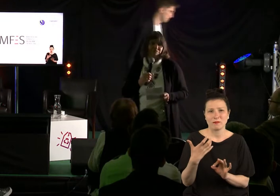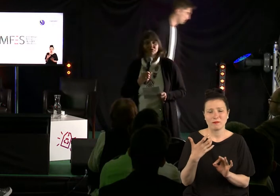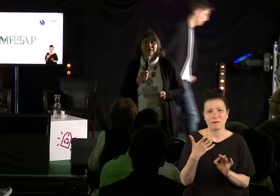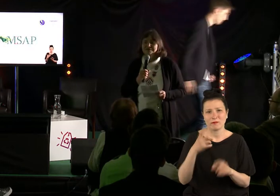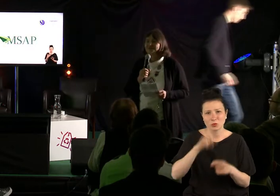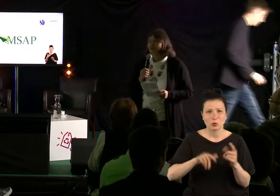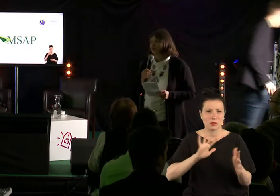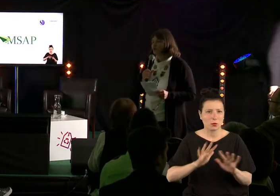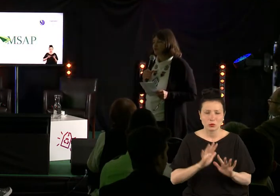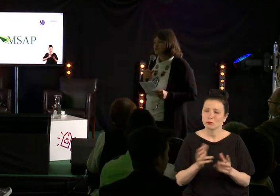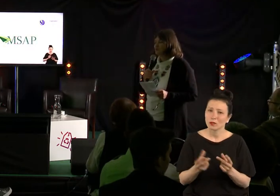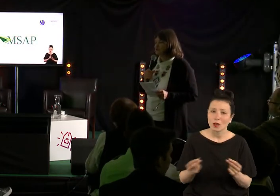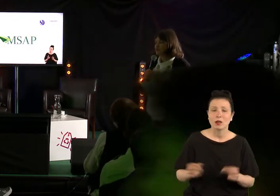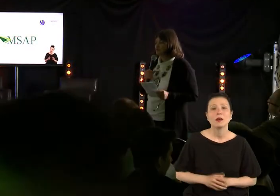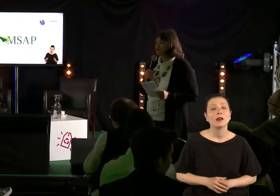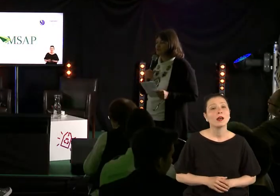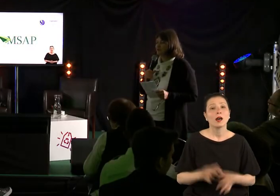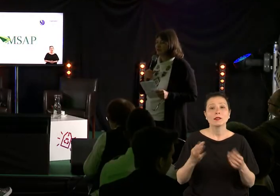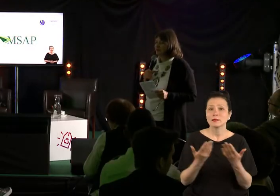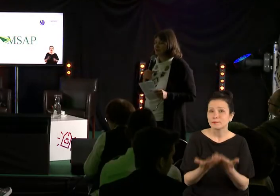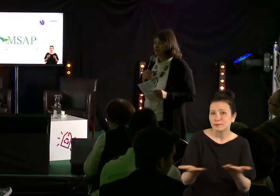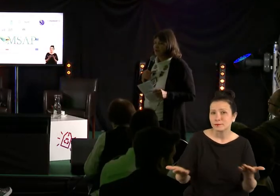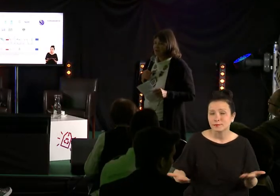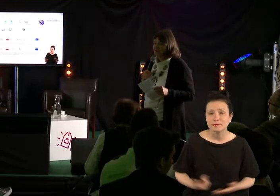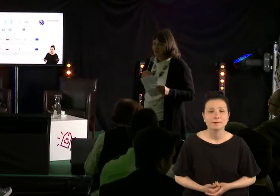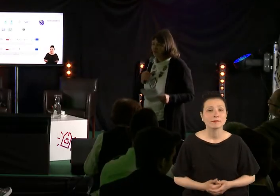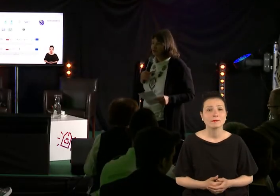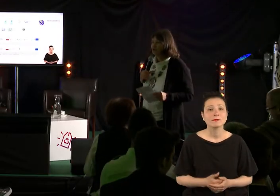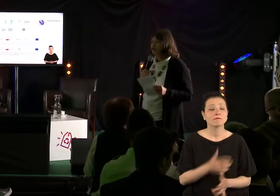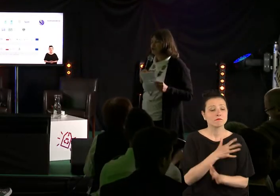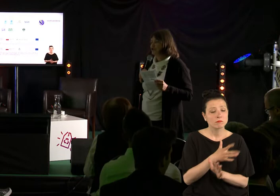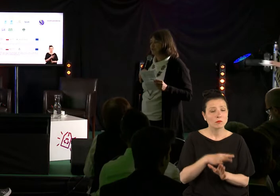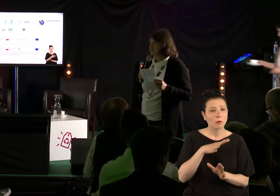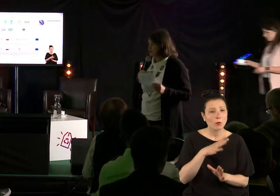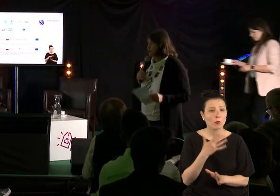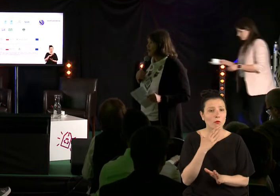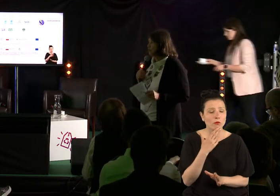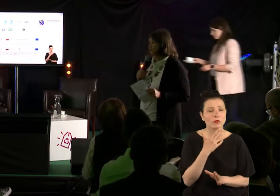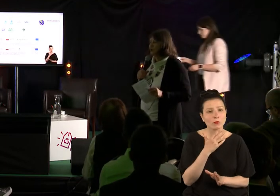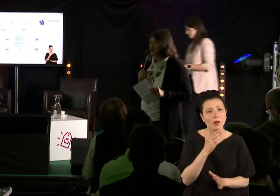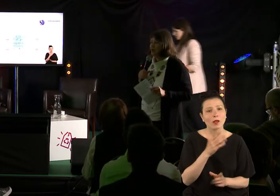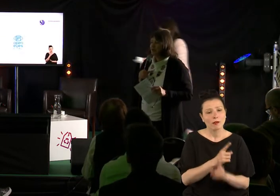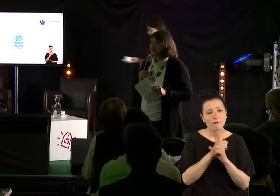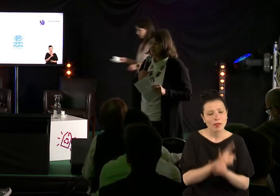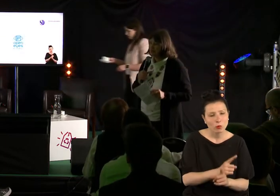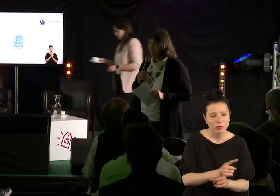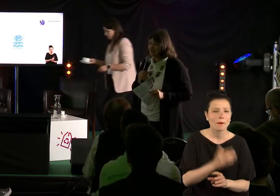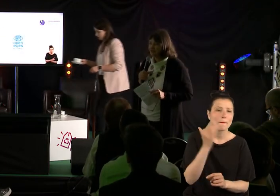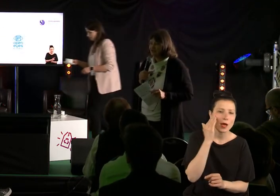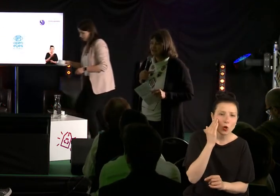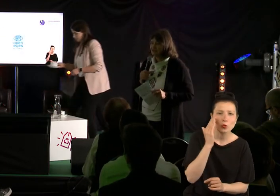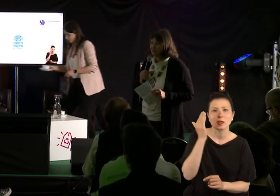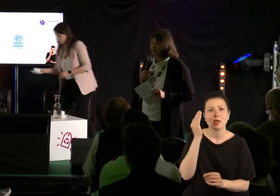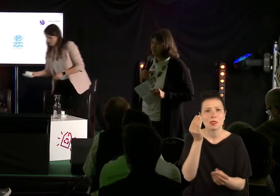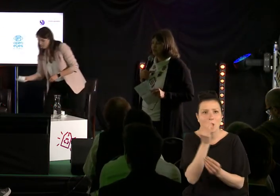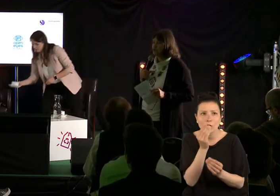A teraz, proszę Państwa, bo cały czas mówiliśmy tak bardzo merytorycznie, bardzo naukowo, bardzo tak poważnie,